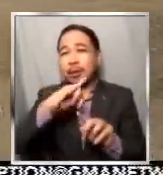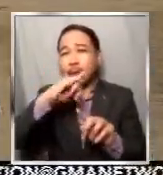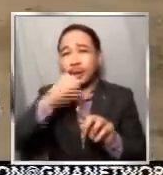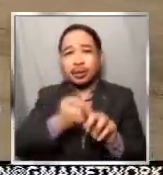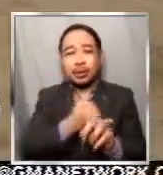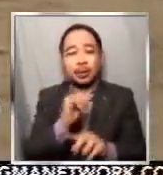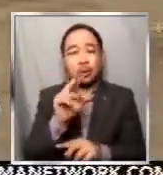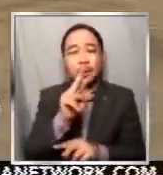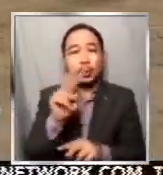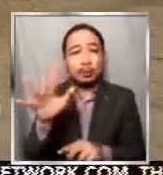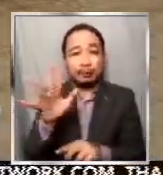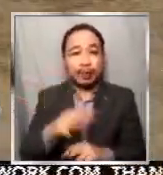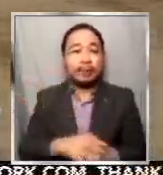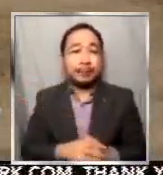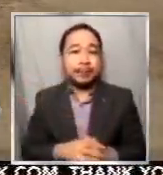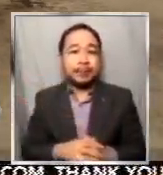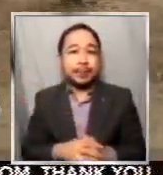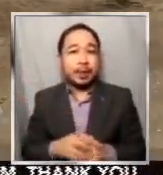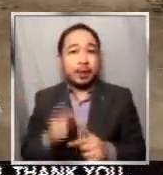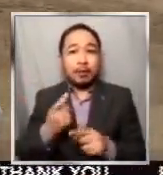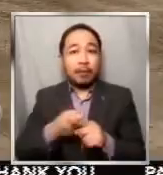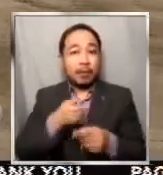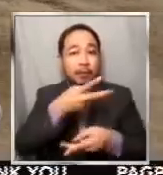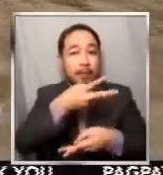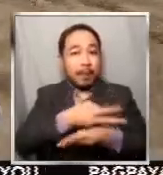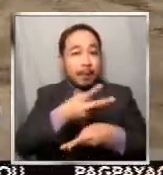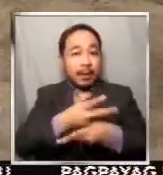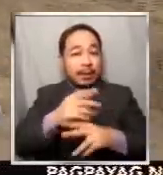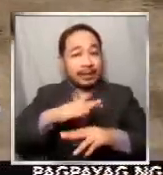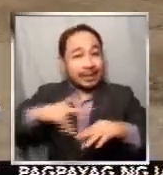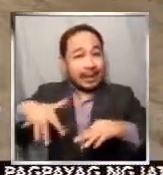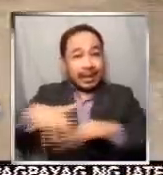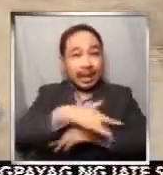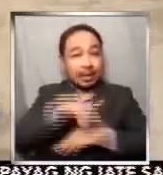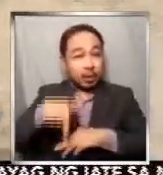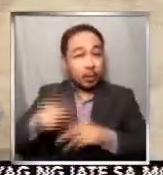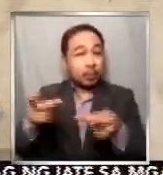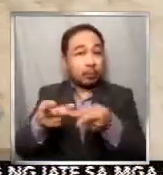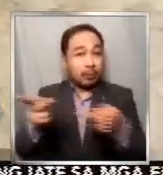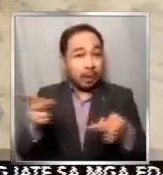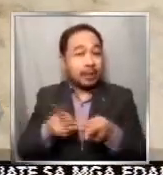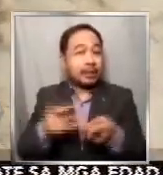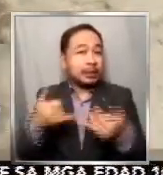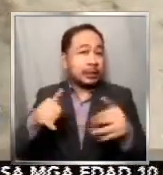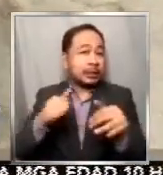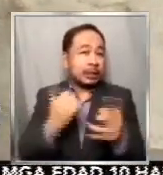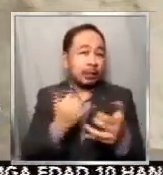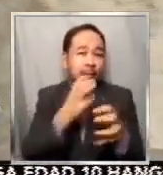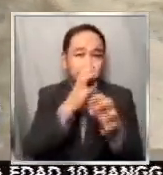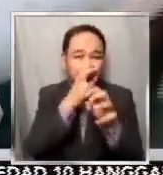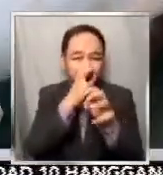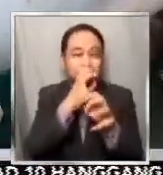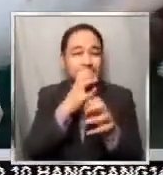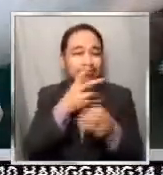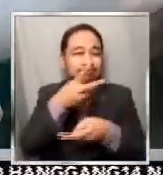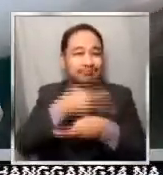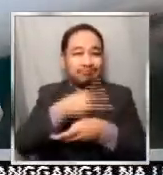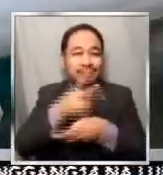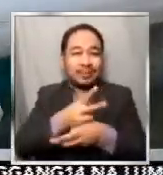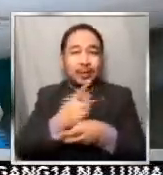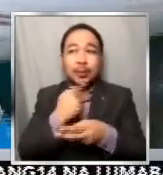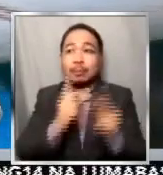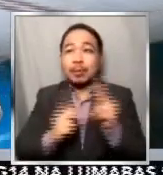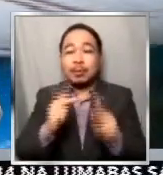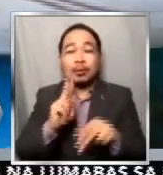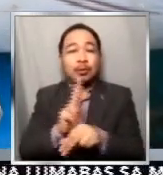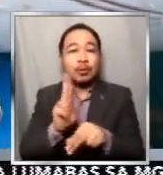25. Ayon sa bantay-dagat ng Del Gallego, pinaitingnan nila ang pagbabantay ng mga nagdidinamita sa lugar. Kinundi na